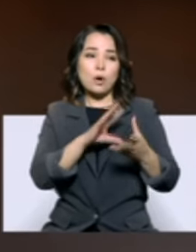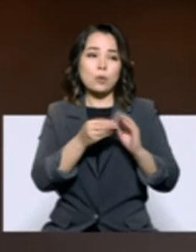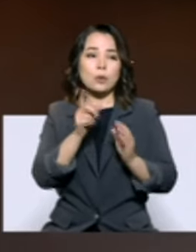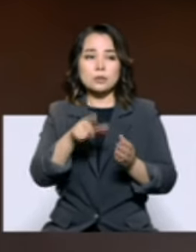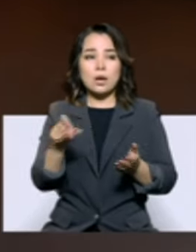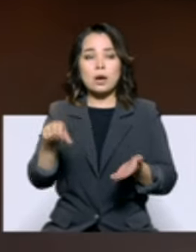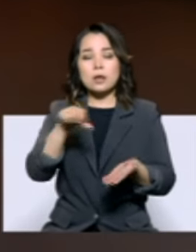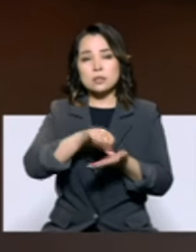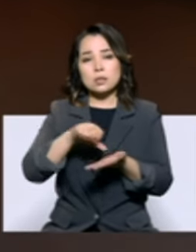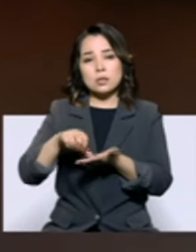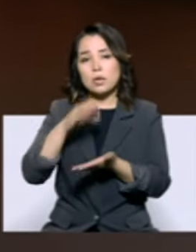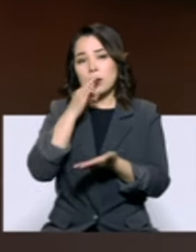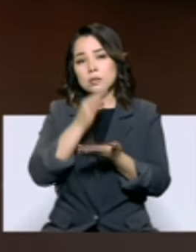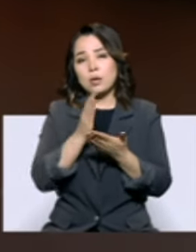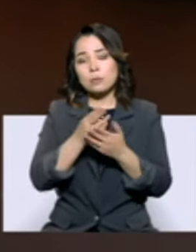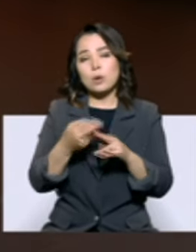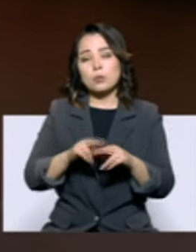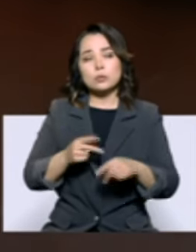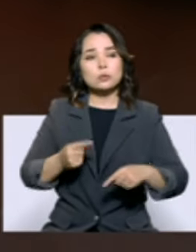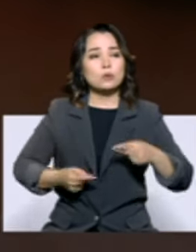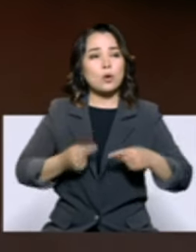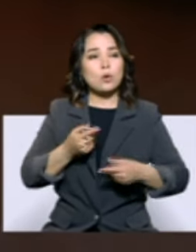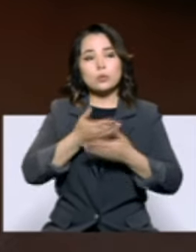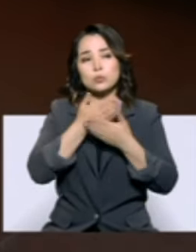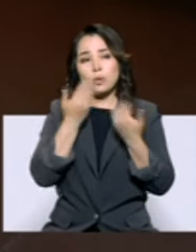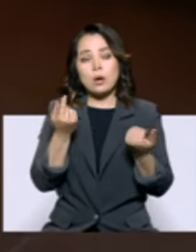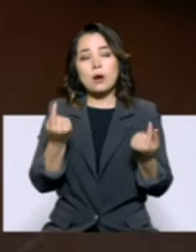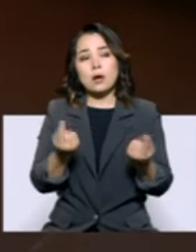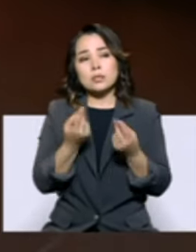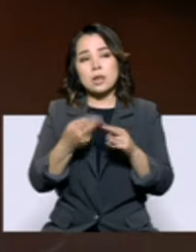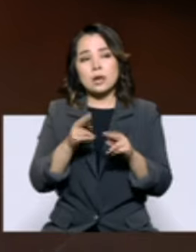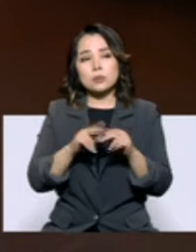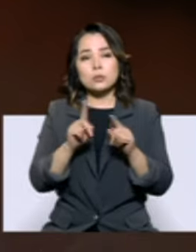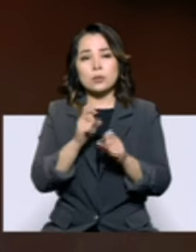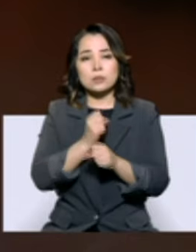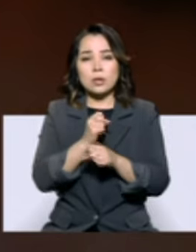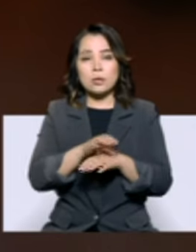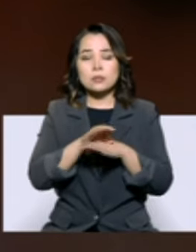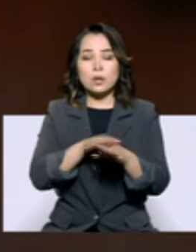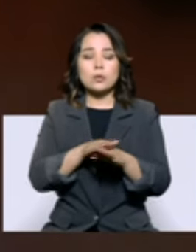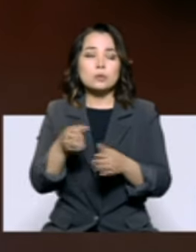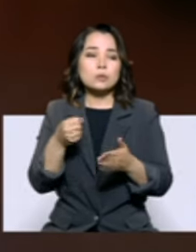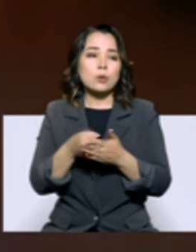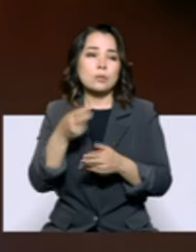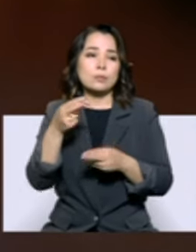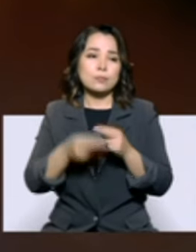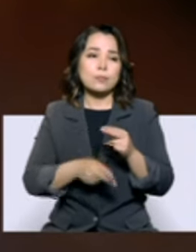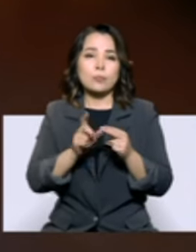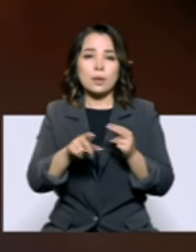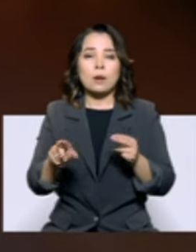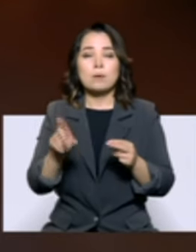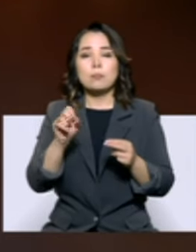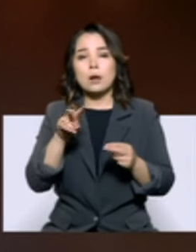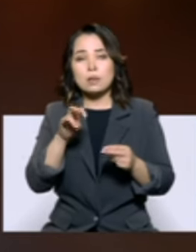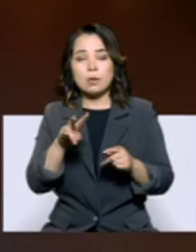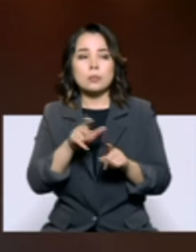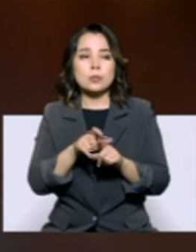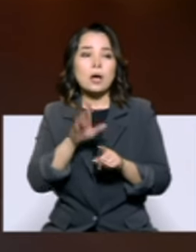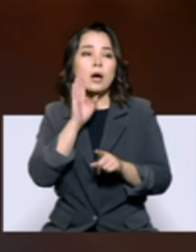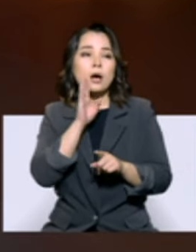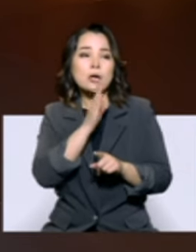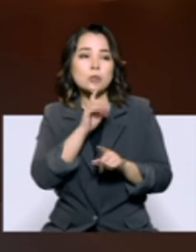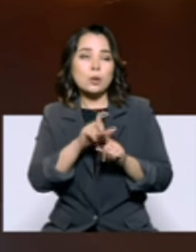қауымның ұстанымы осындай, оған дау жоқ. Алайда не болса да соңына дейін балам деп өтетін анасы